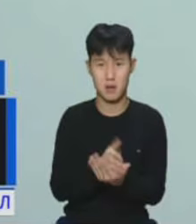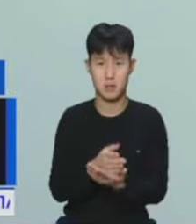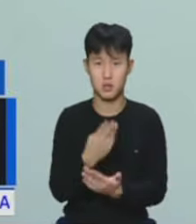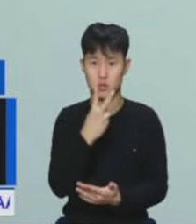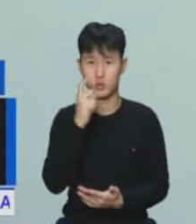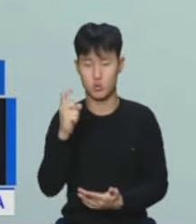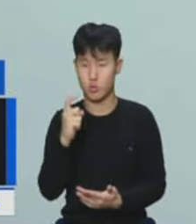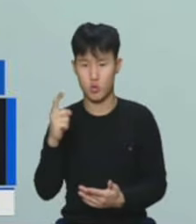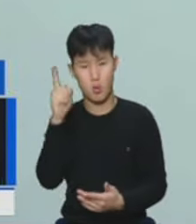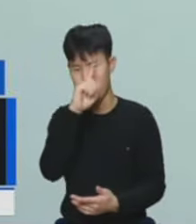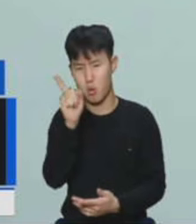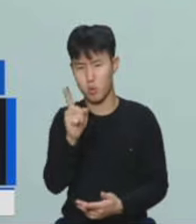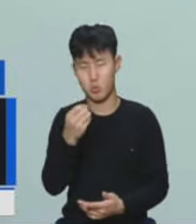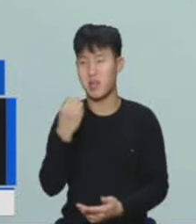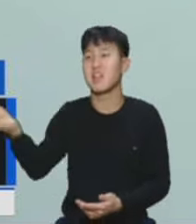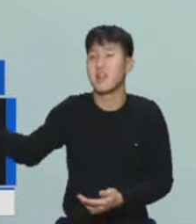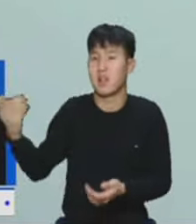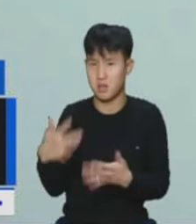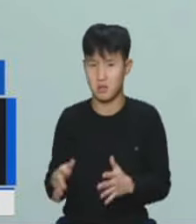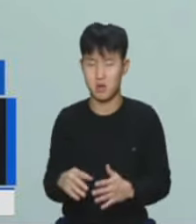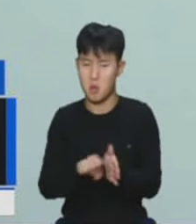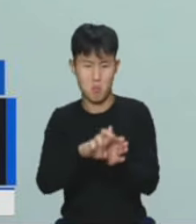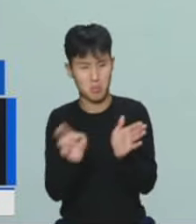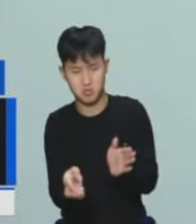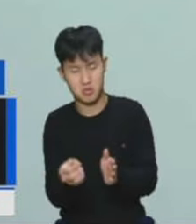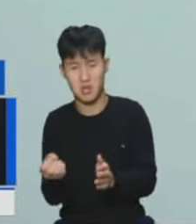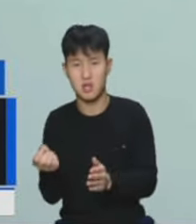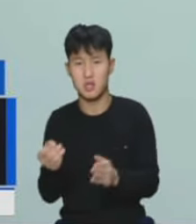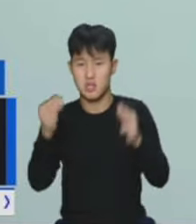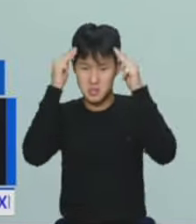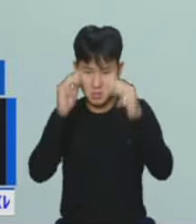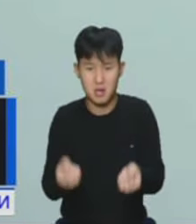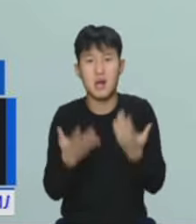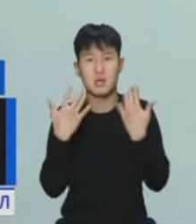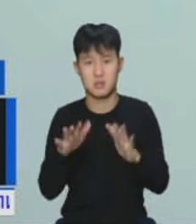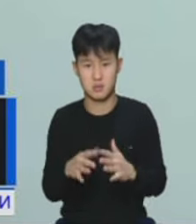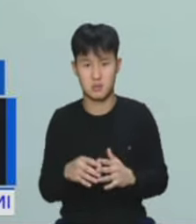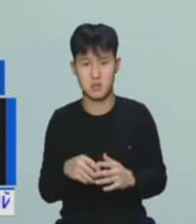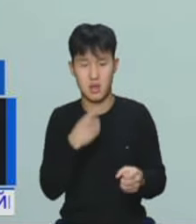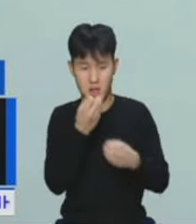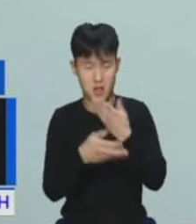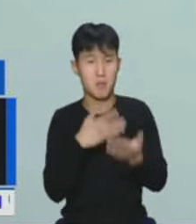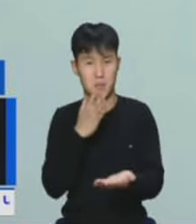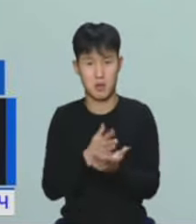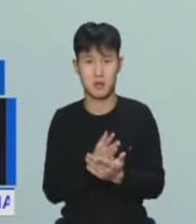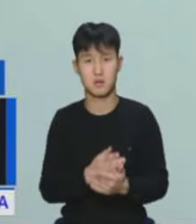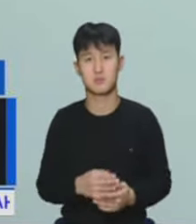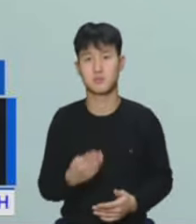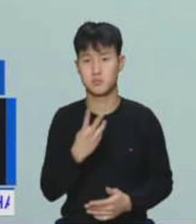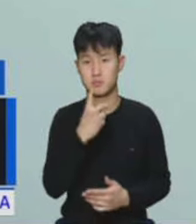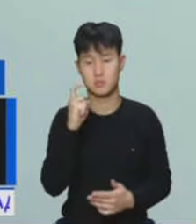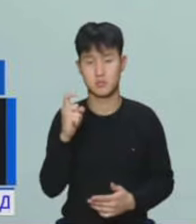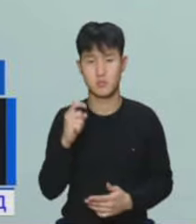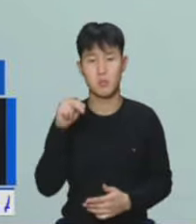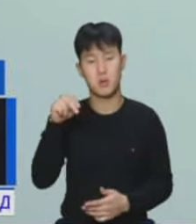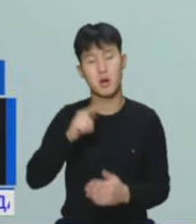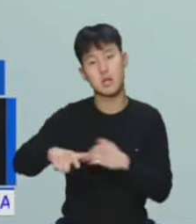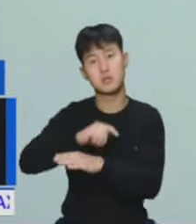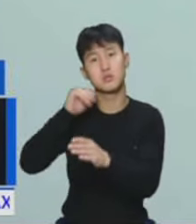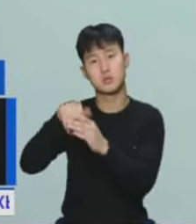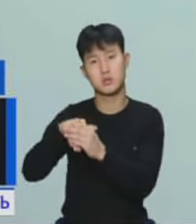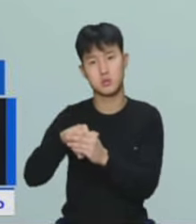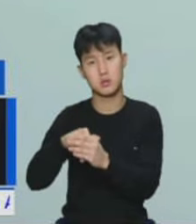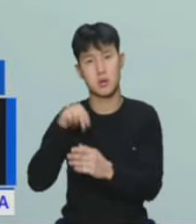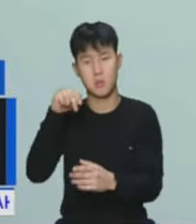болохгүй гэж надад хэлсэн. Боломжгүй болохгүй гэж шийдвэр гаргасан маяг юм яриад байгаа шээ. Тэгсэн шүүх прокурор дээр нөтсөн чинь прокурор